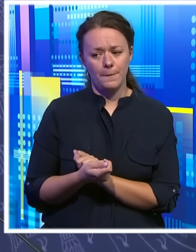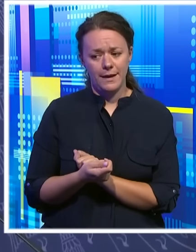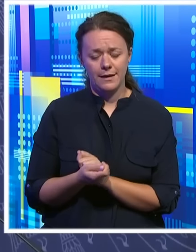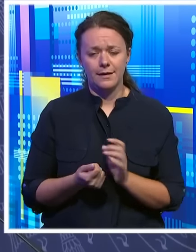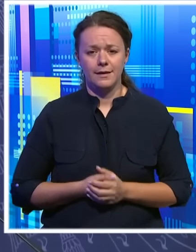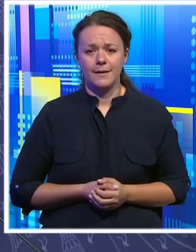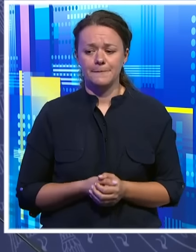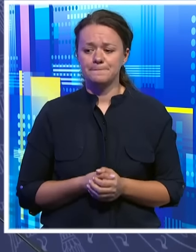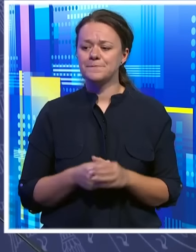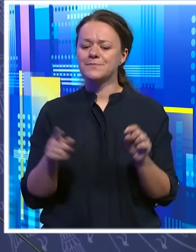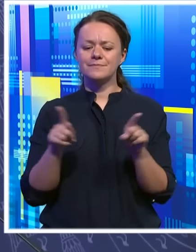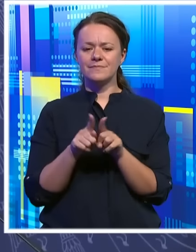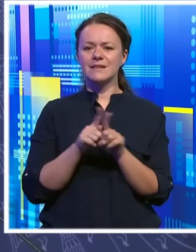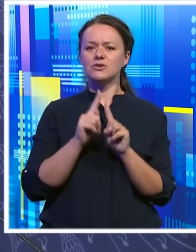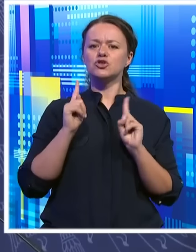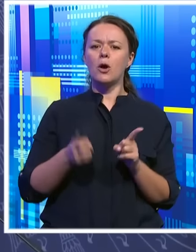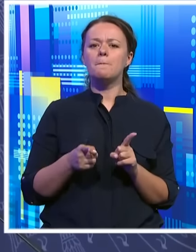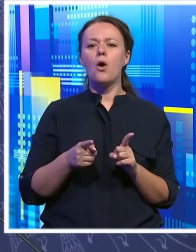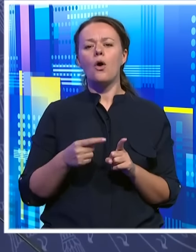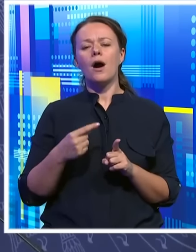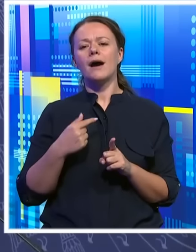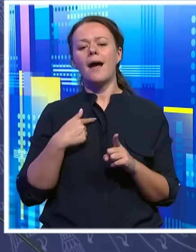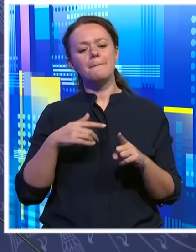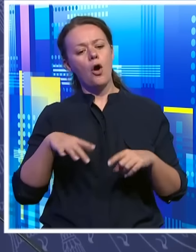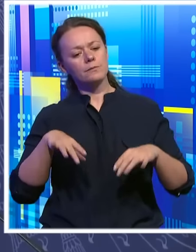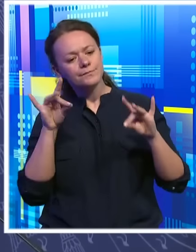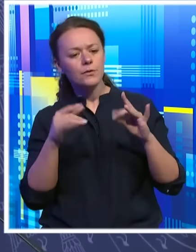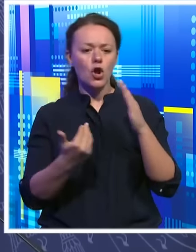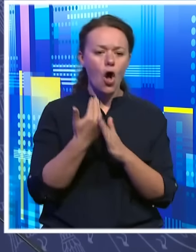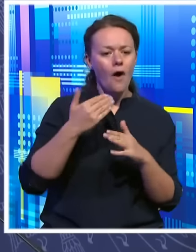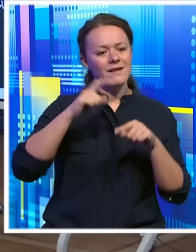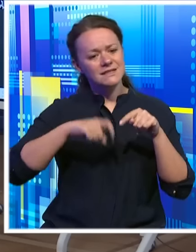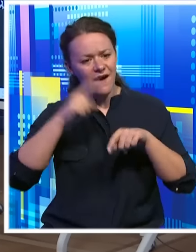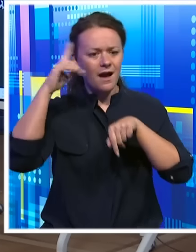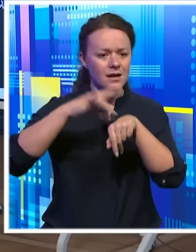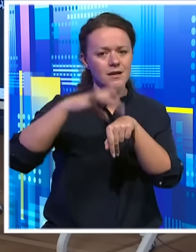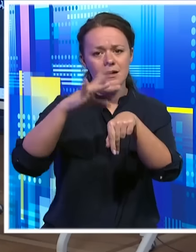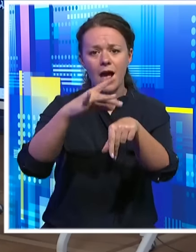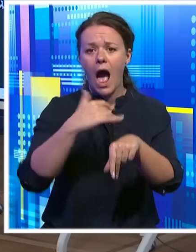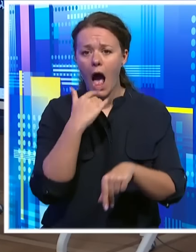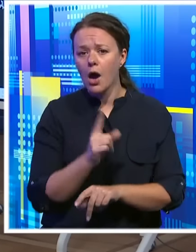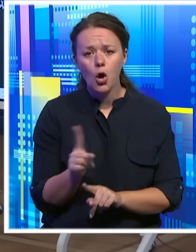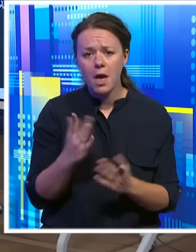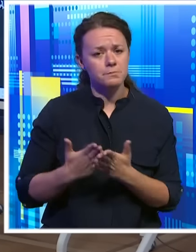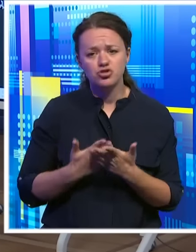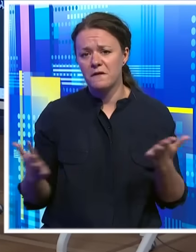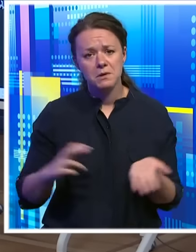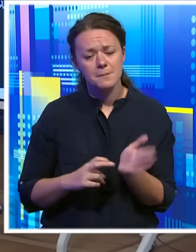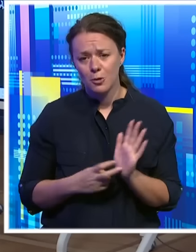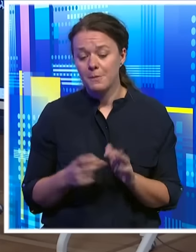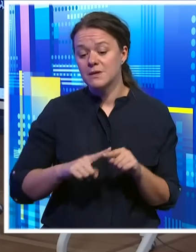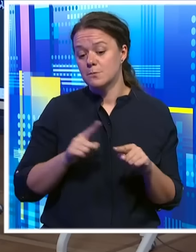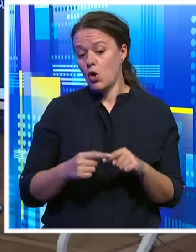Kao što moraju da se otkrivaju nove otkrivke, jer ćemo doći u velike probleme. I zato je naša